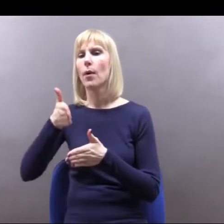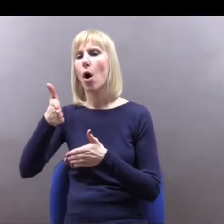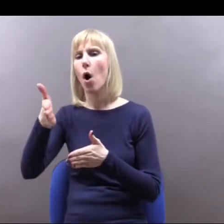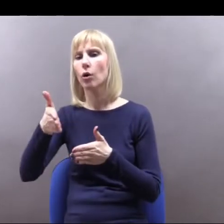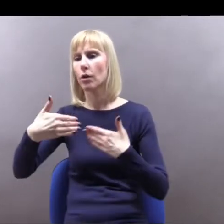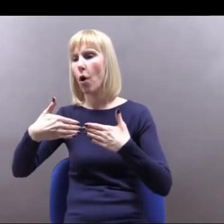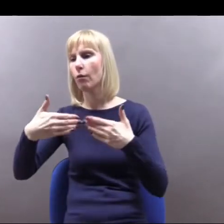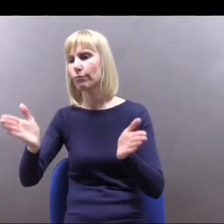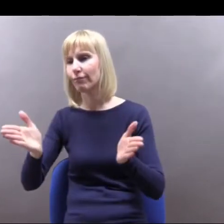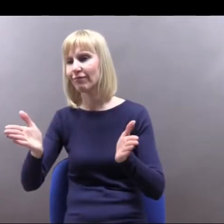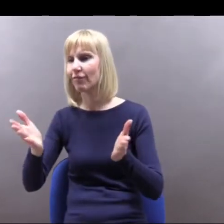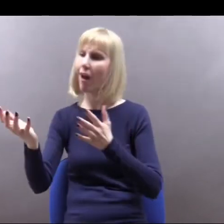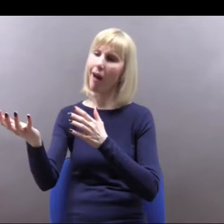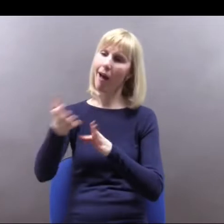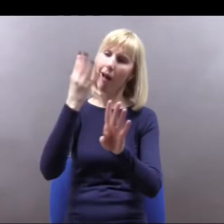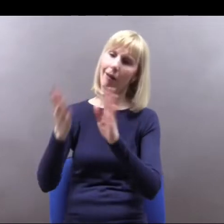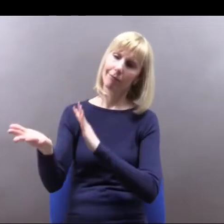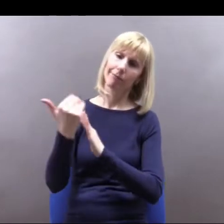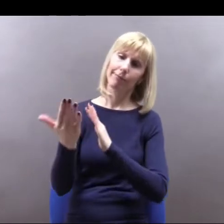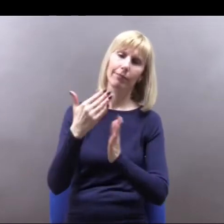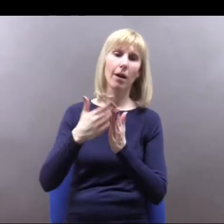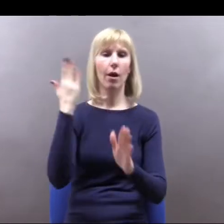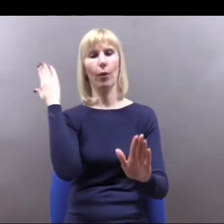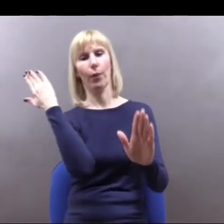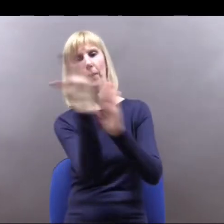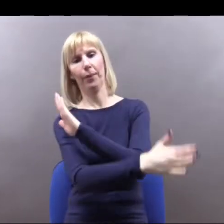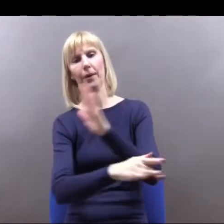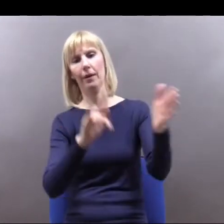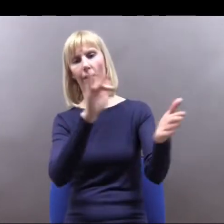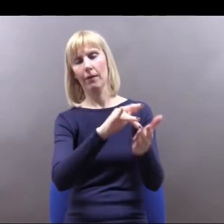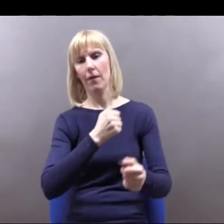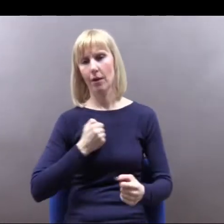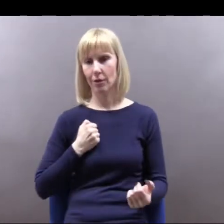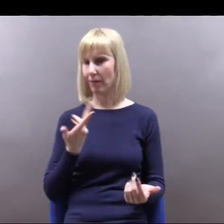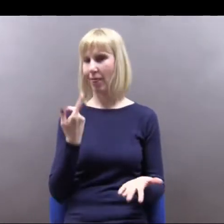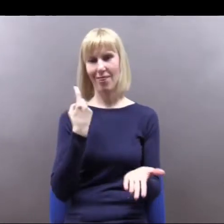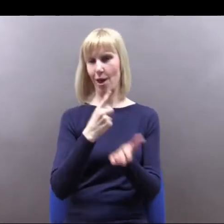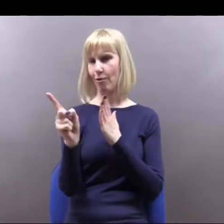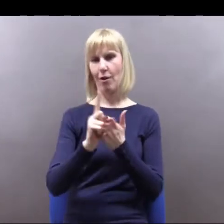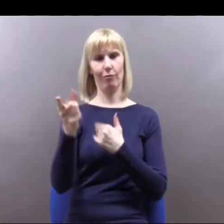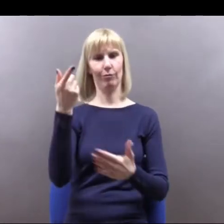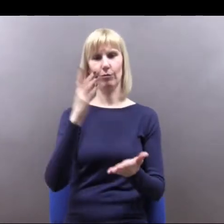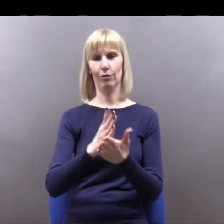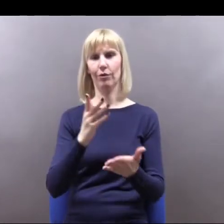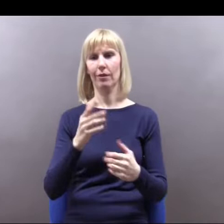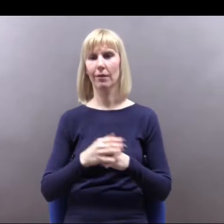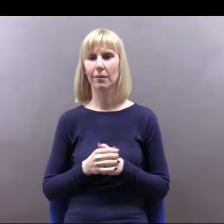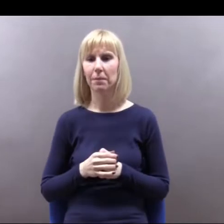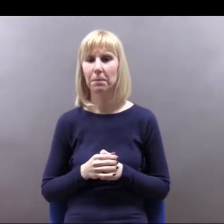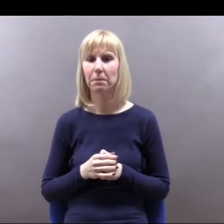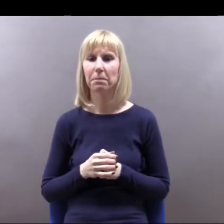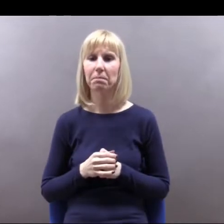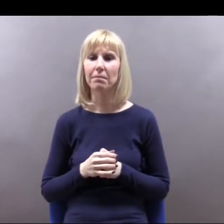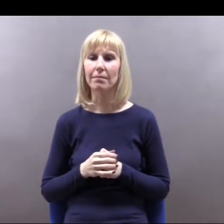na inny temat. Tutaj no, pokazaliśmy, jak to